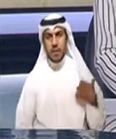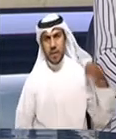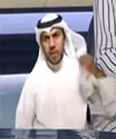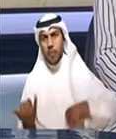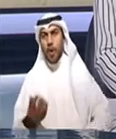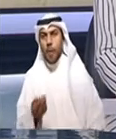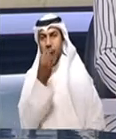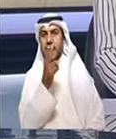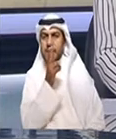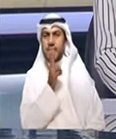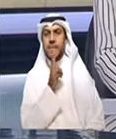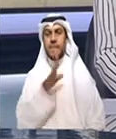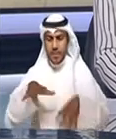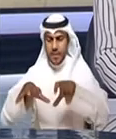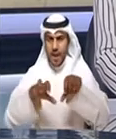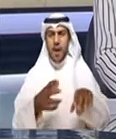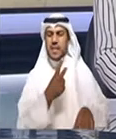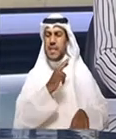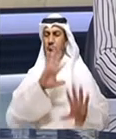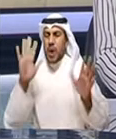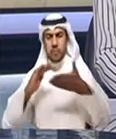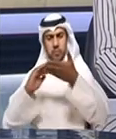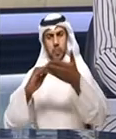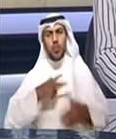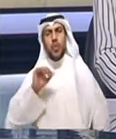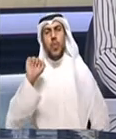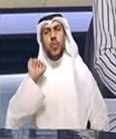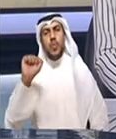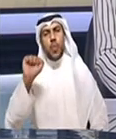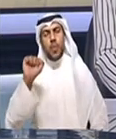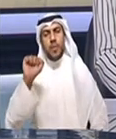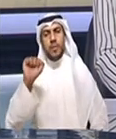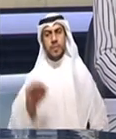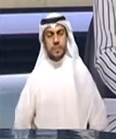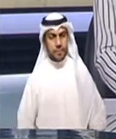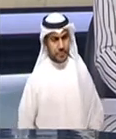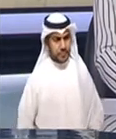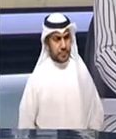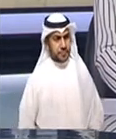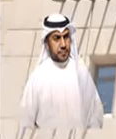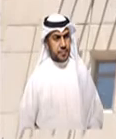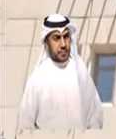السليمة من خلال إدارة الخدمات التابعة للهيئة العامة لشؤون ذوي الإعاقة.